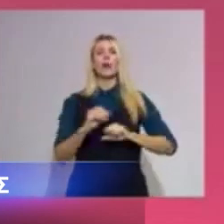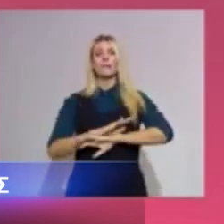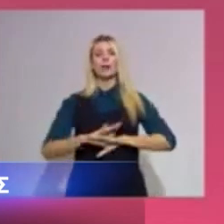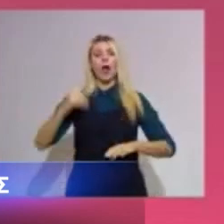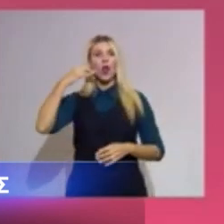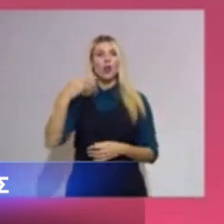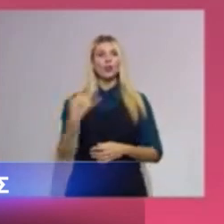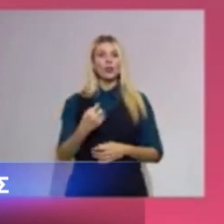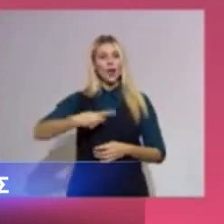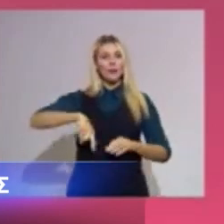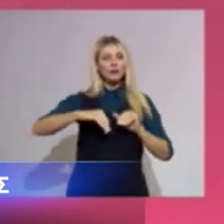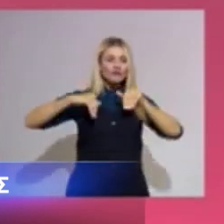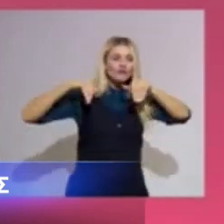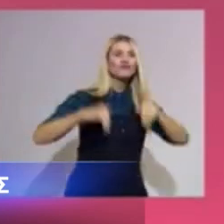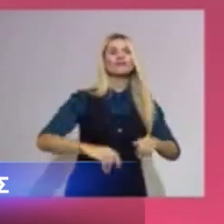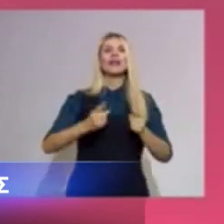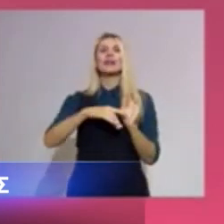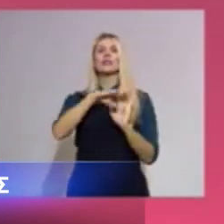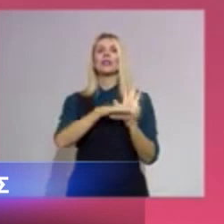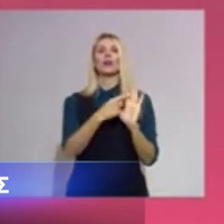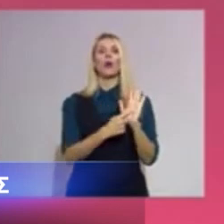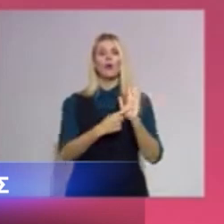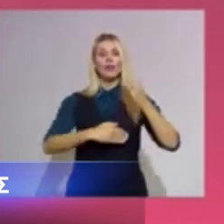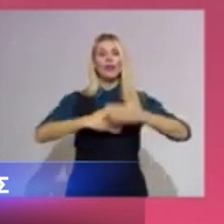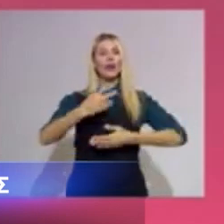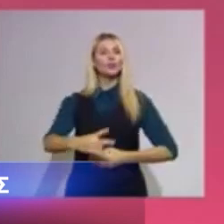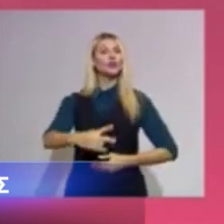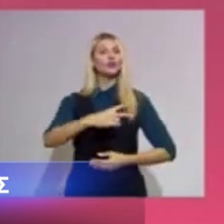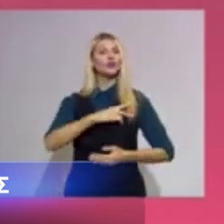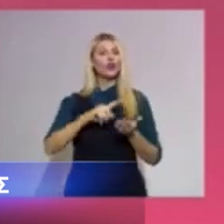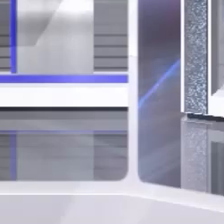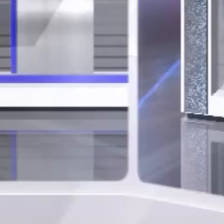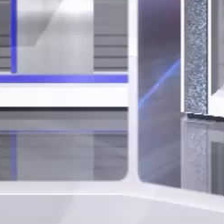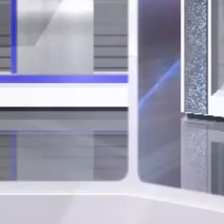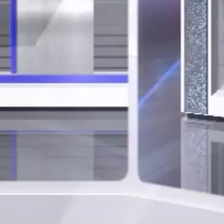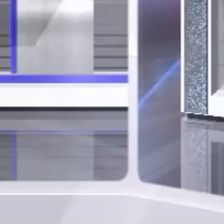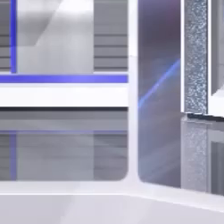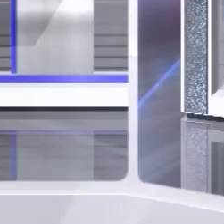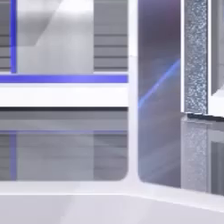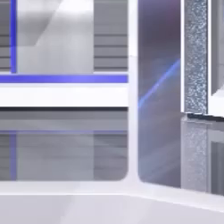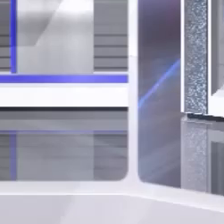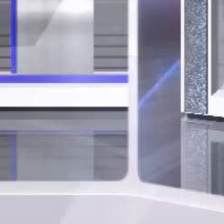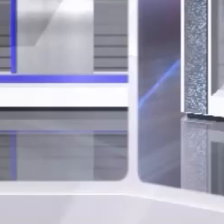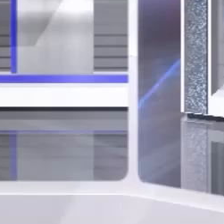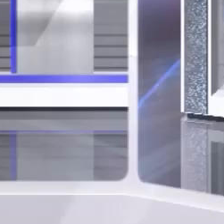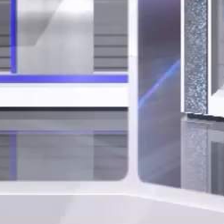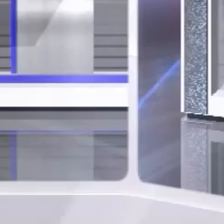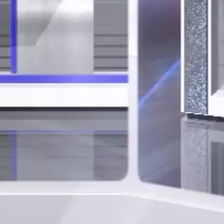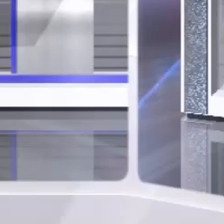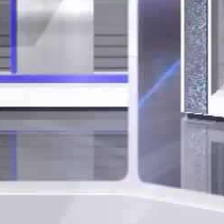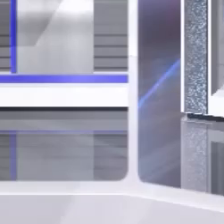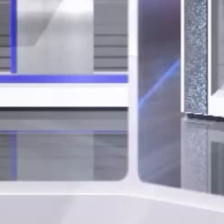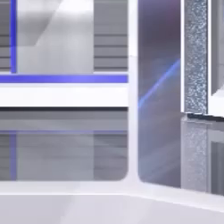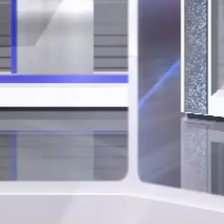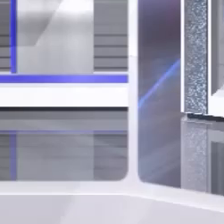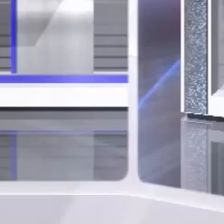θα σεβαστούμε όλο το καταστατικό της διαδικασίας και θα προχωρήσουμε και σε μία δημοκρατική εκλογή. Από τη Διεύθυνση Οικονομικής